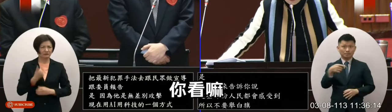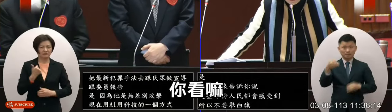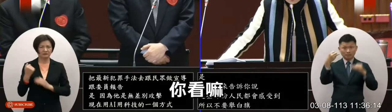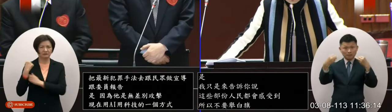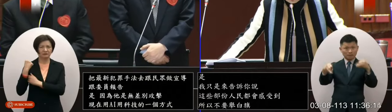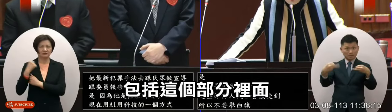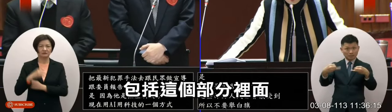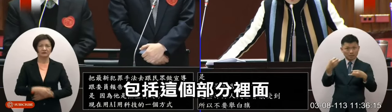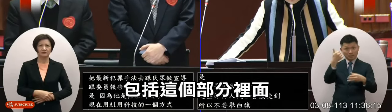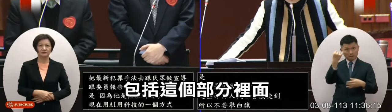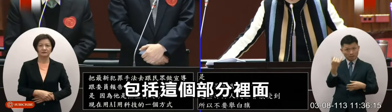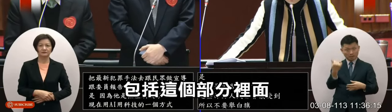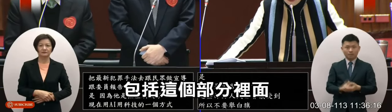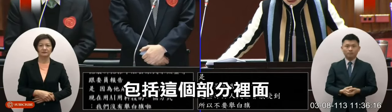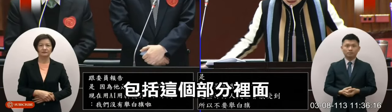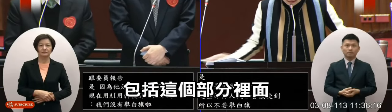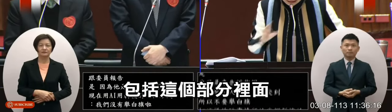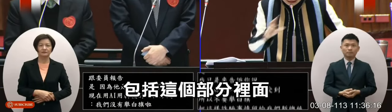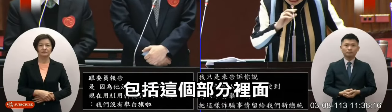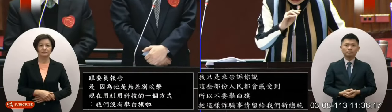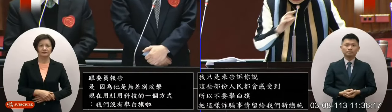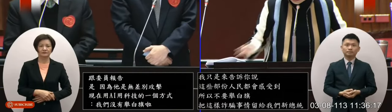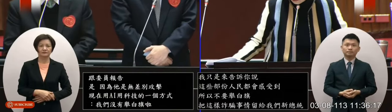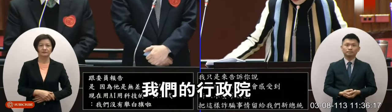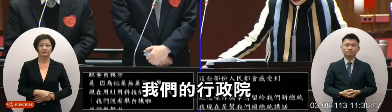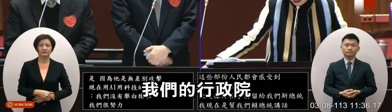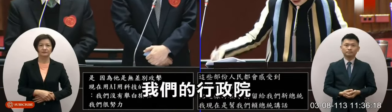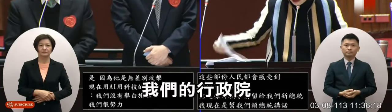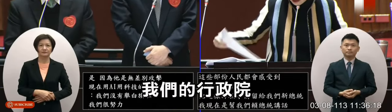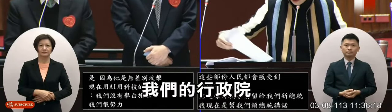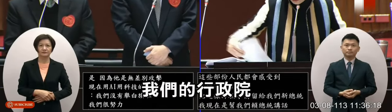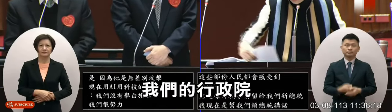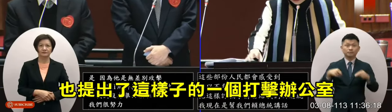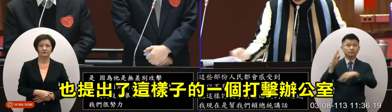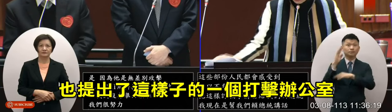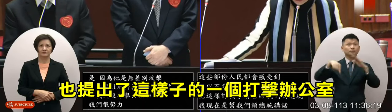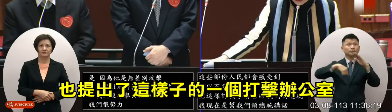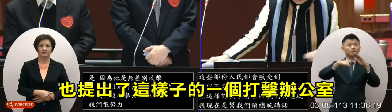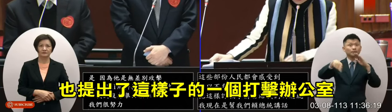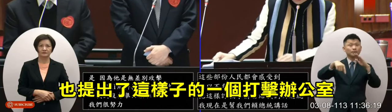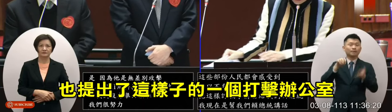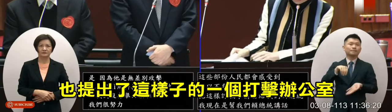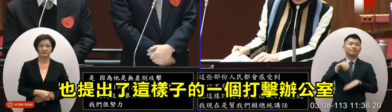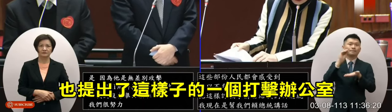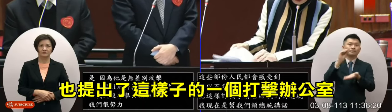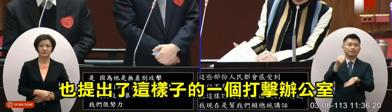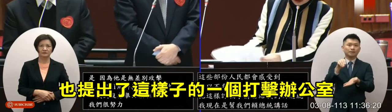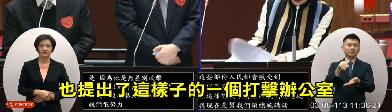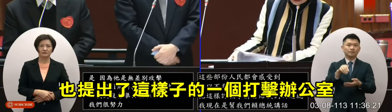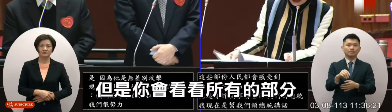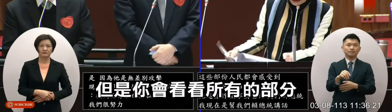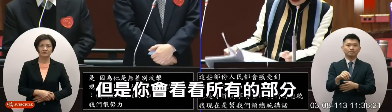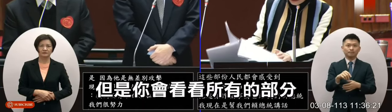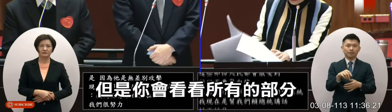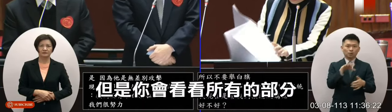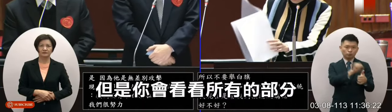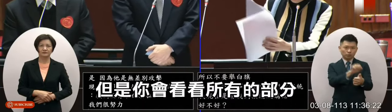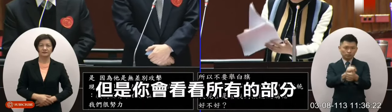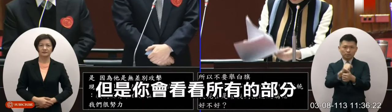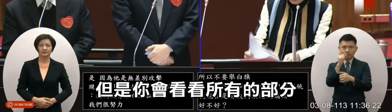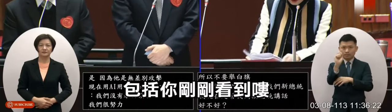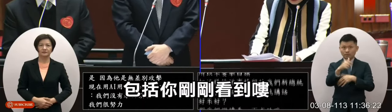你看吧，包括这个部分里面，这个我们的行政院哦也提出了这样子的一个打击办公室，但是呢，你会